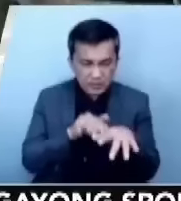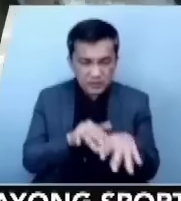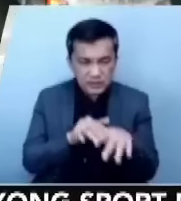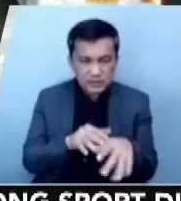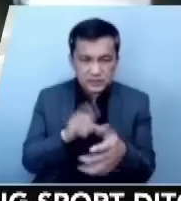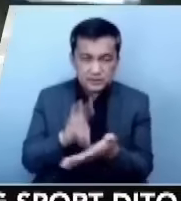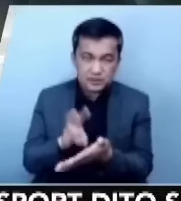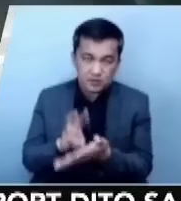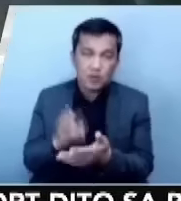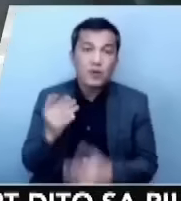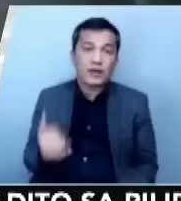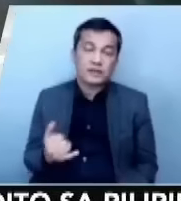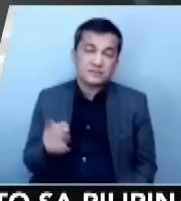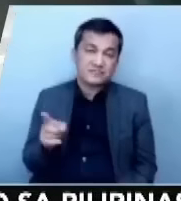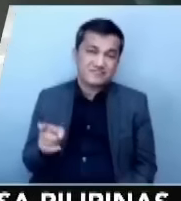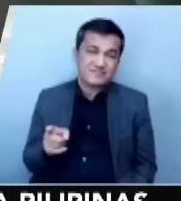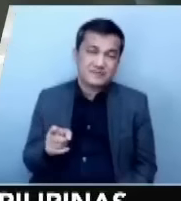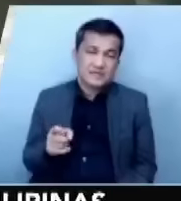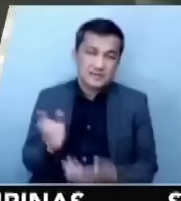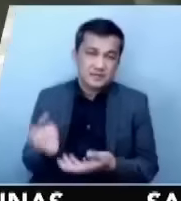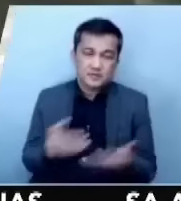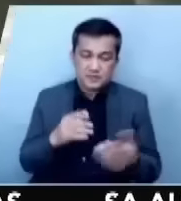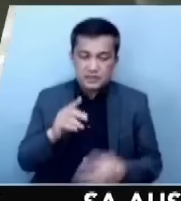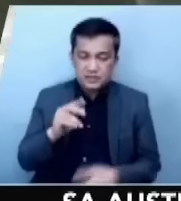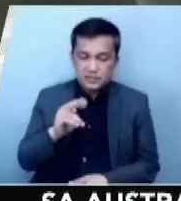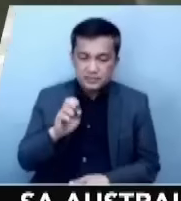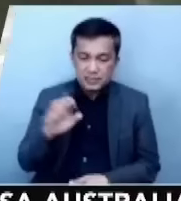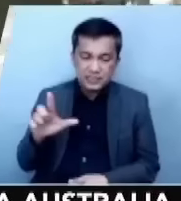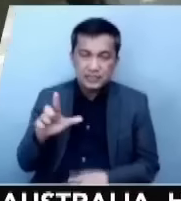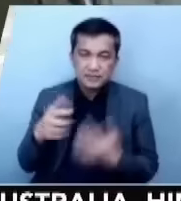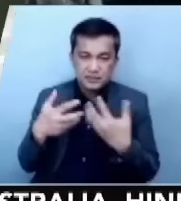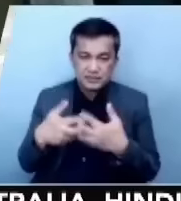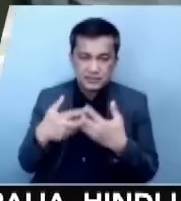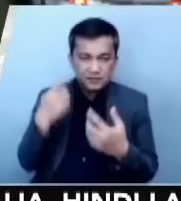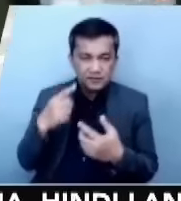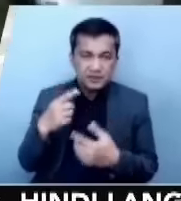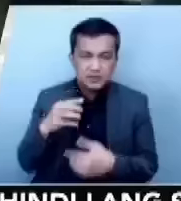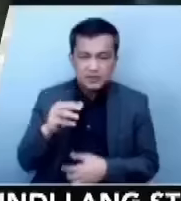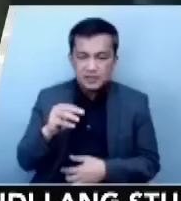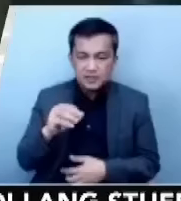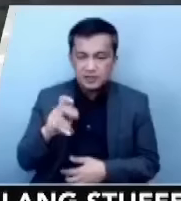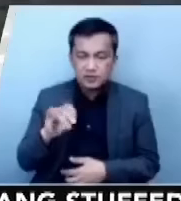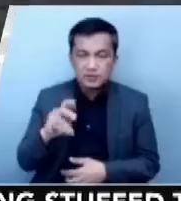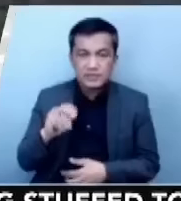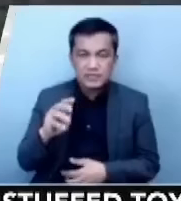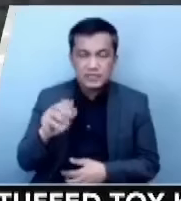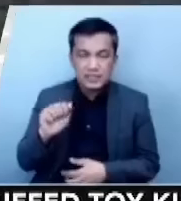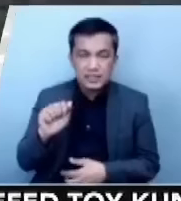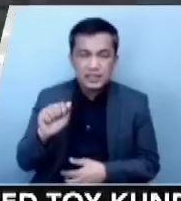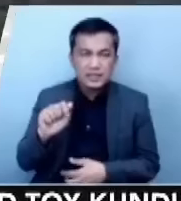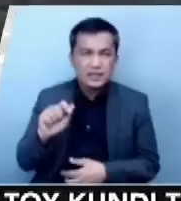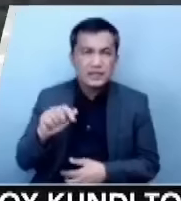nga sa ibibiyaheng tunnel boring machine para sa Metro Manila Subway Project.